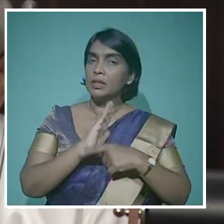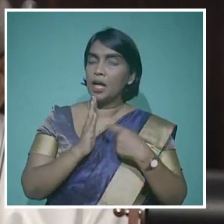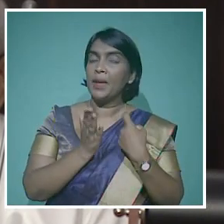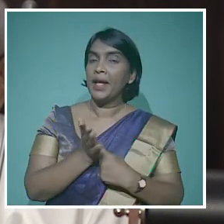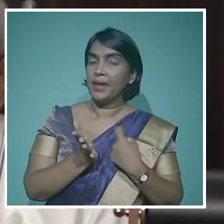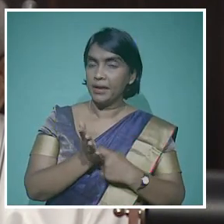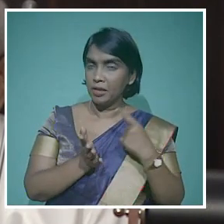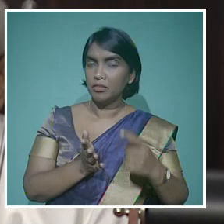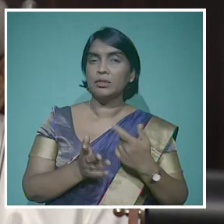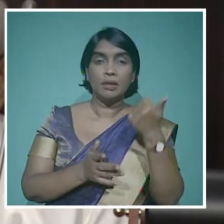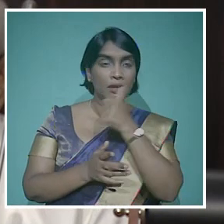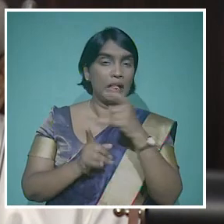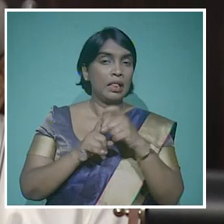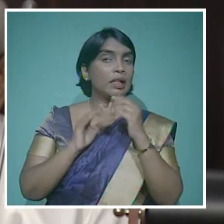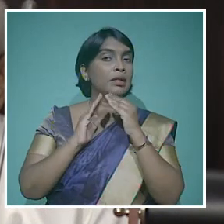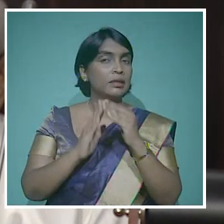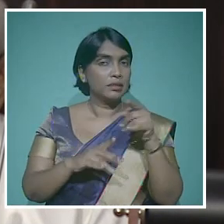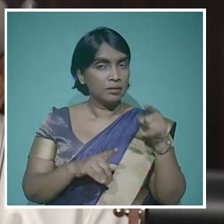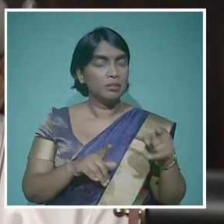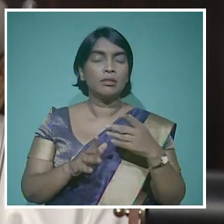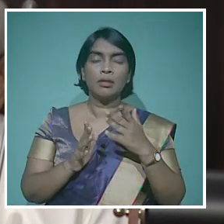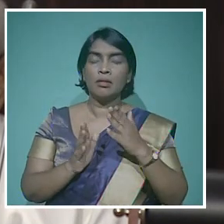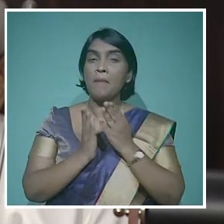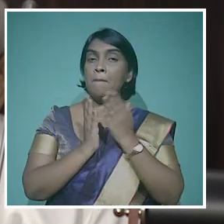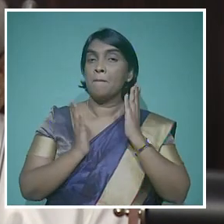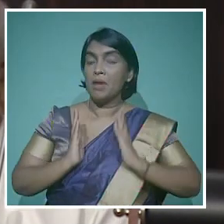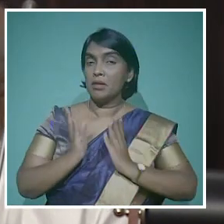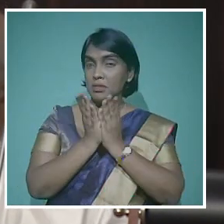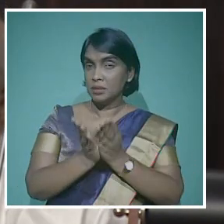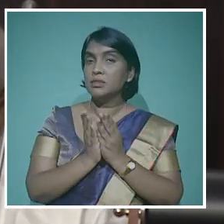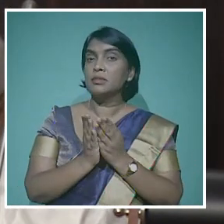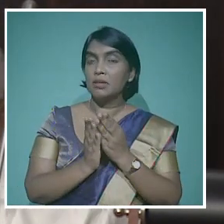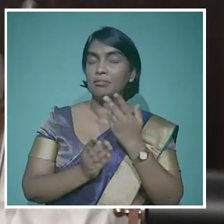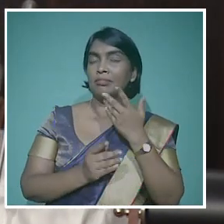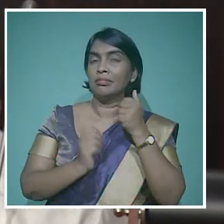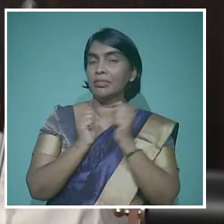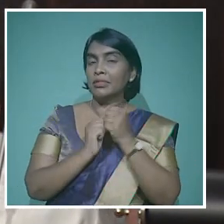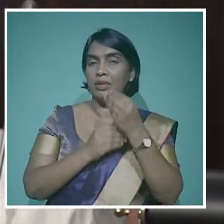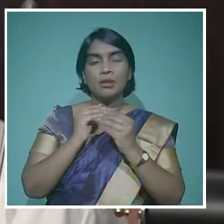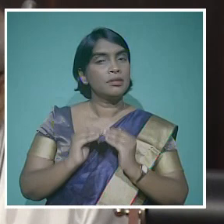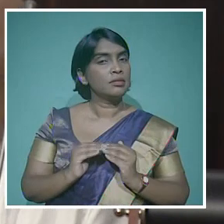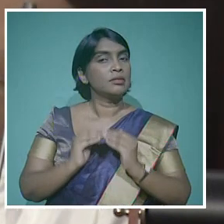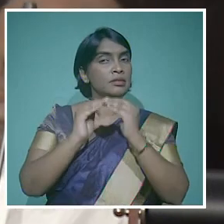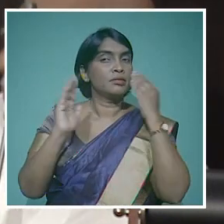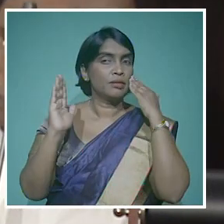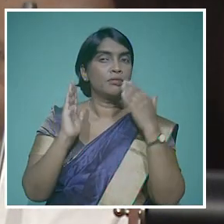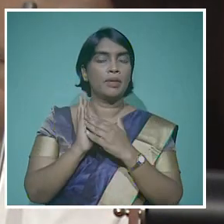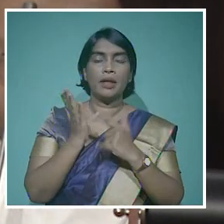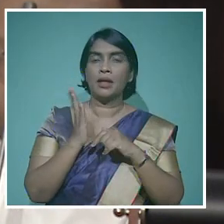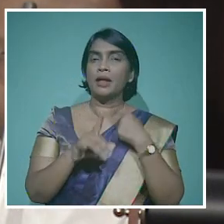රේගුවේ හා සුරාබද් දෙපාර්තමේන්තුවේ මානව සම්පත්වල සිදු කරන ආයෝජනය වැනි සංවර්ධනයන් මගින්